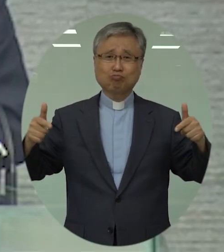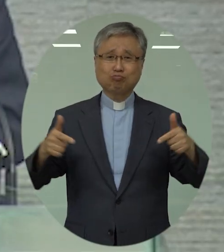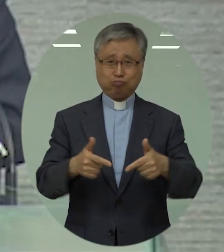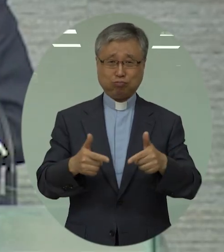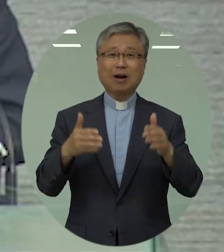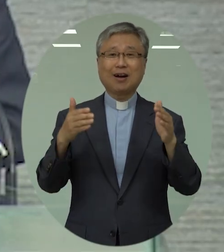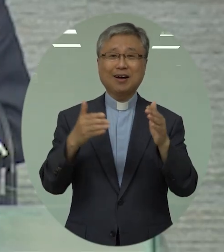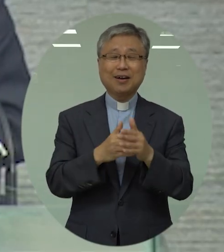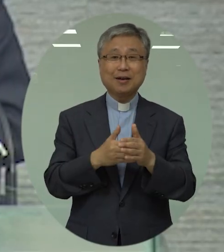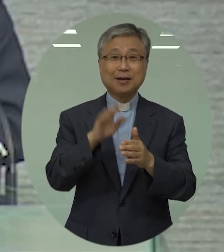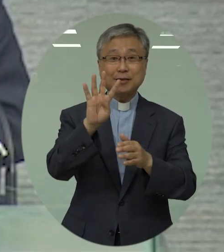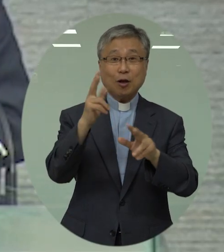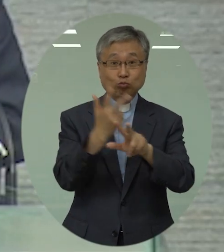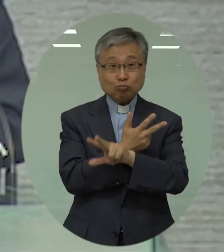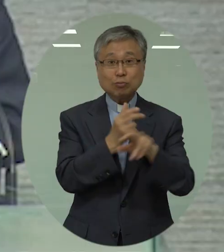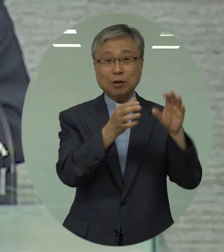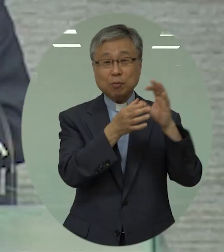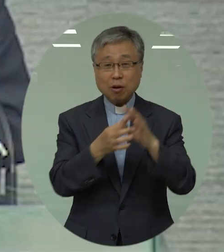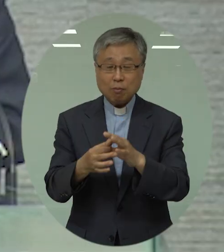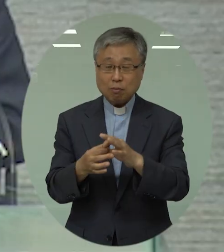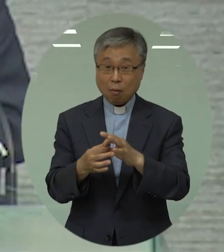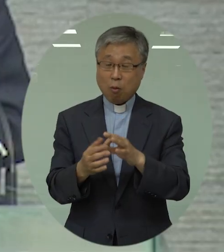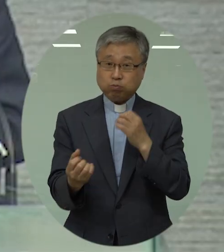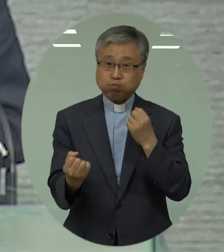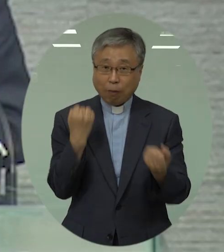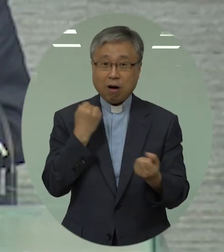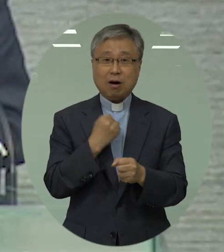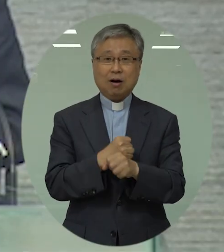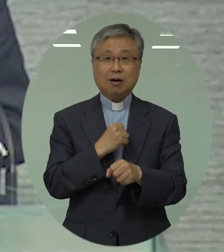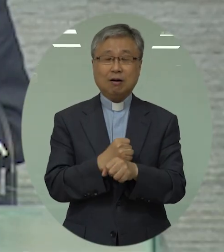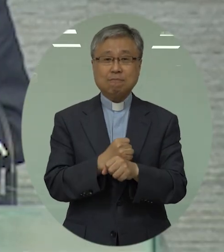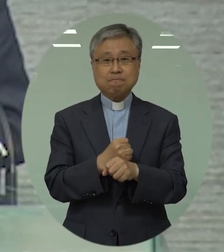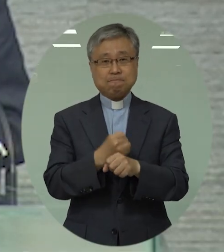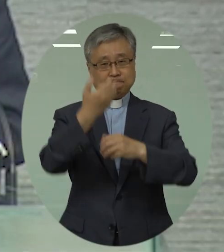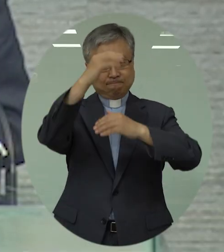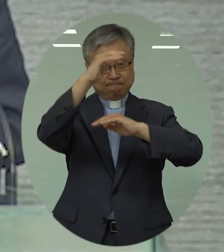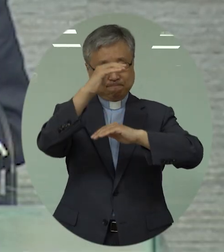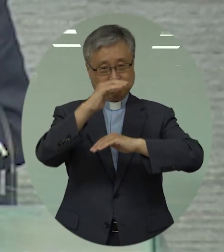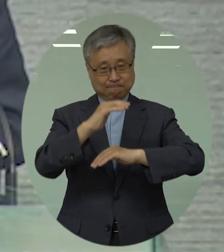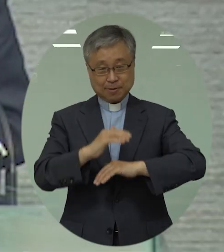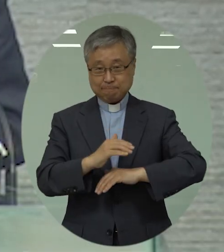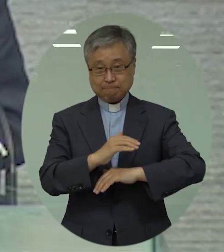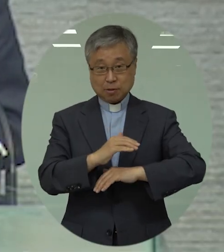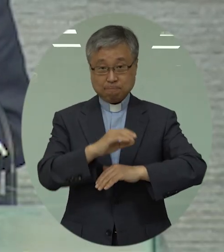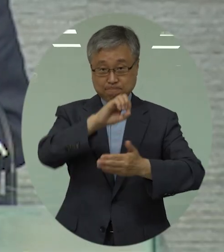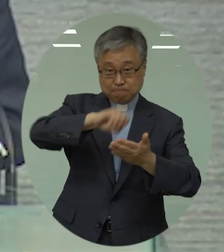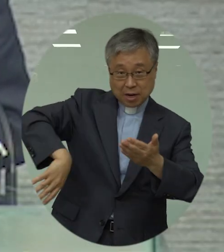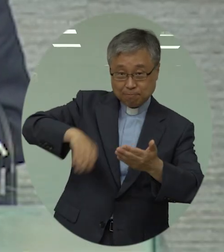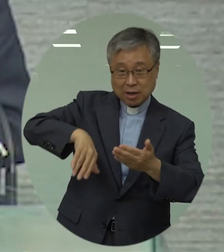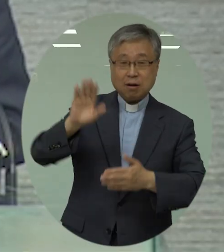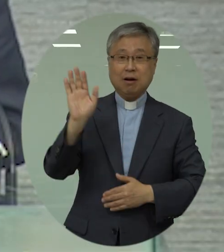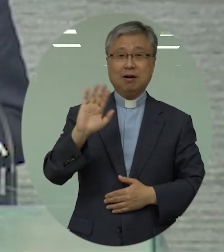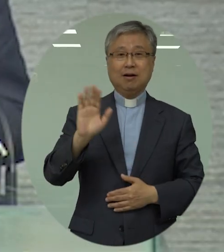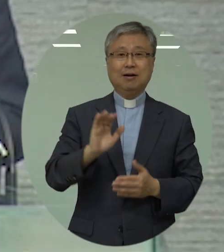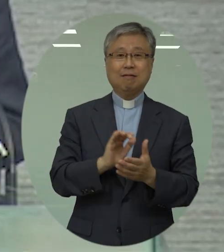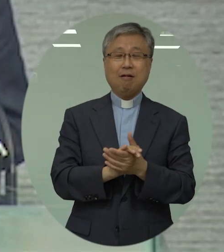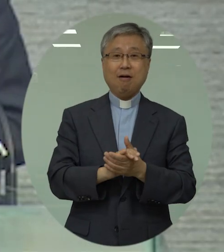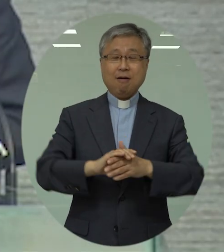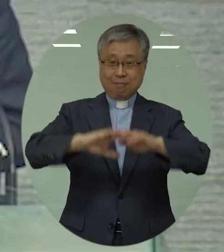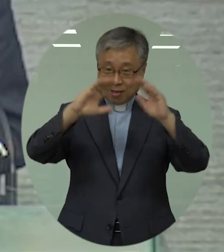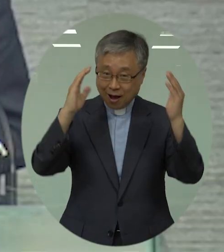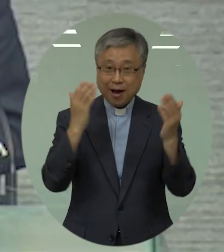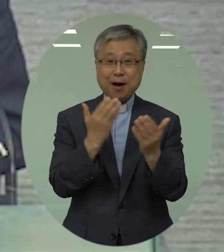4주로. 그래서 4주로 하면서도 그러나 어떻게 컨텐츠는 내용을 희생하지 않고 어떻게